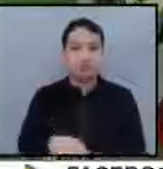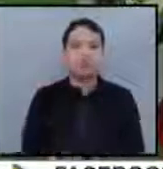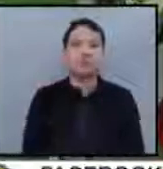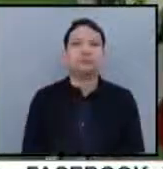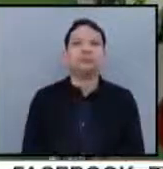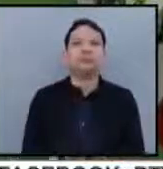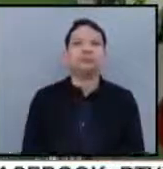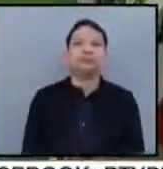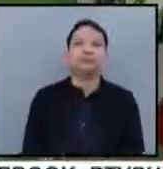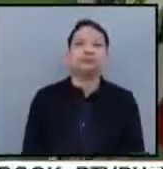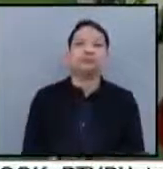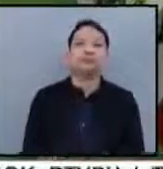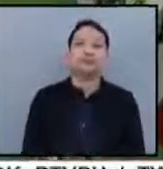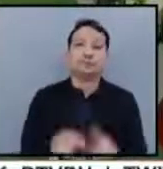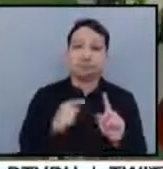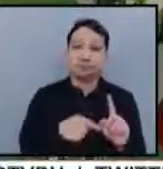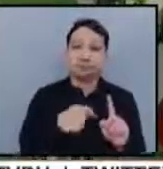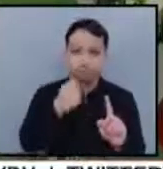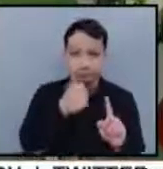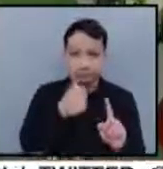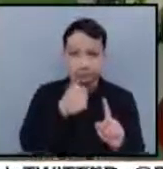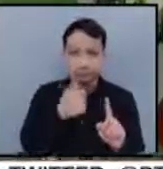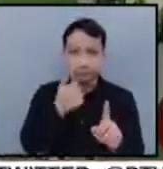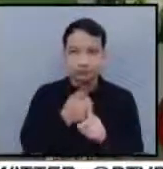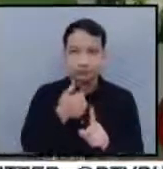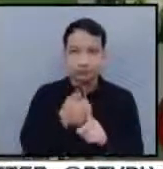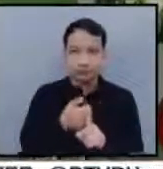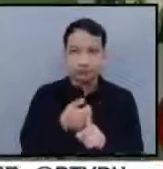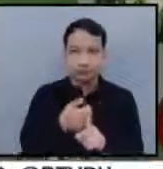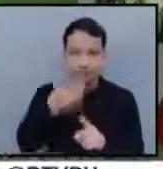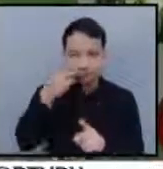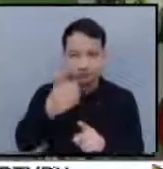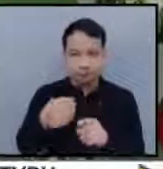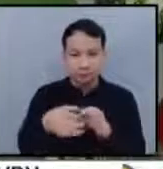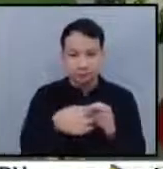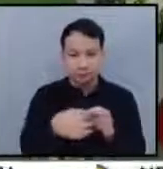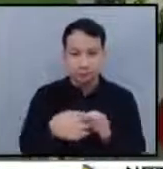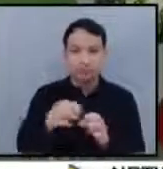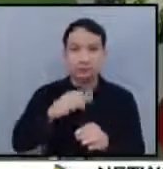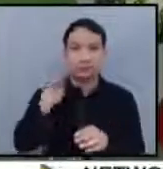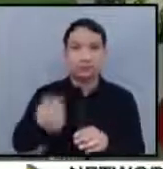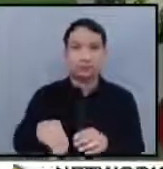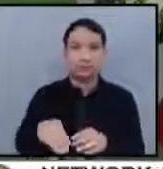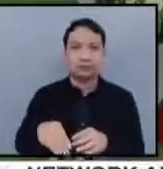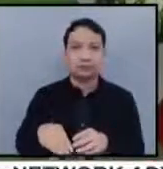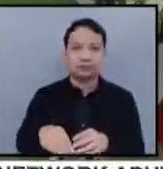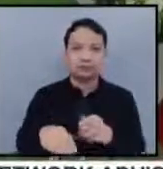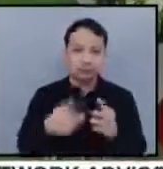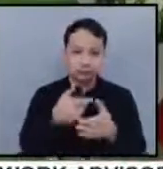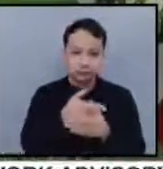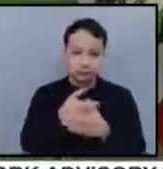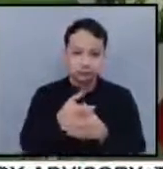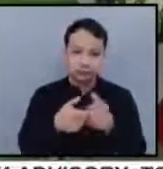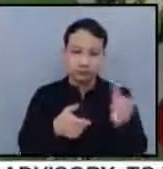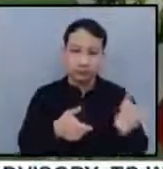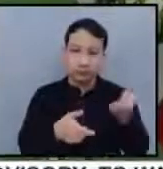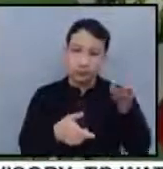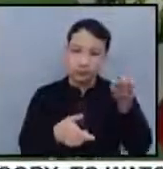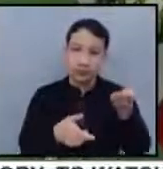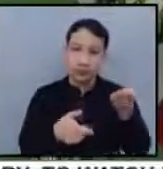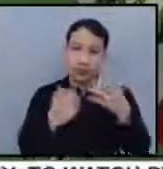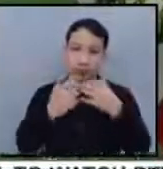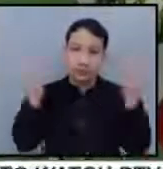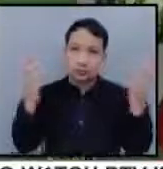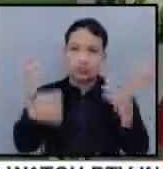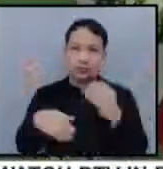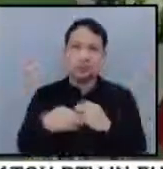Isang babae ang sumugod sa bahay ng kanyang karelasyon sa Maynila. Nagpaputok ito ng baril at nagwala. Lumabas sa